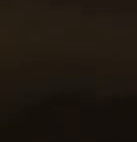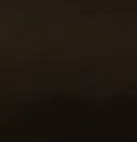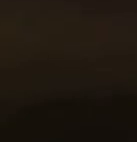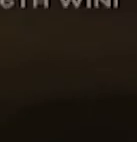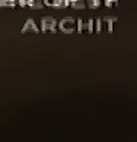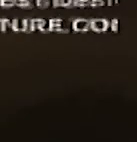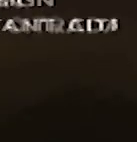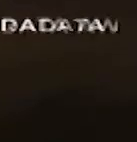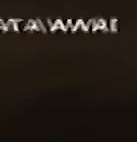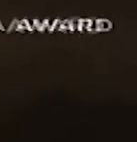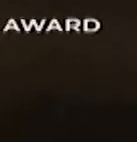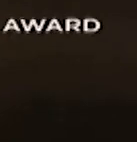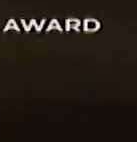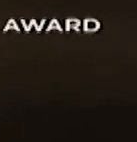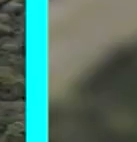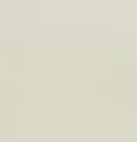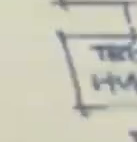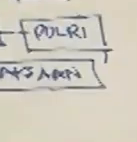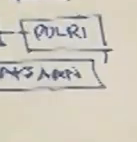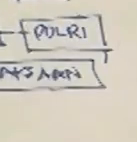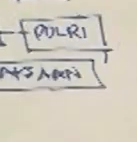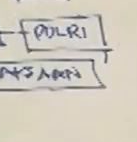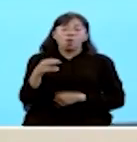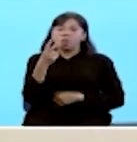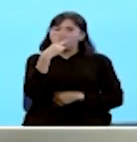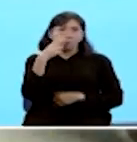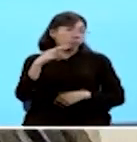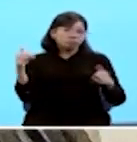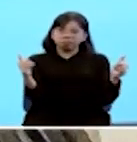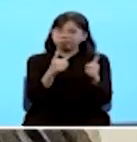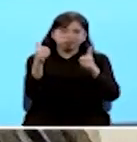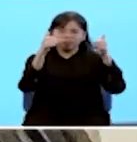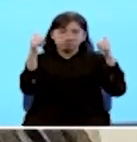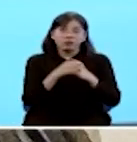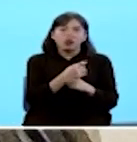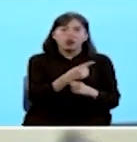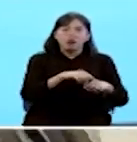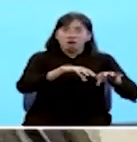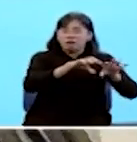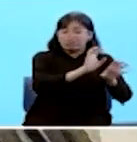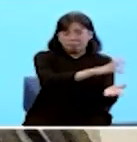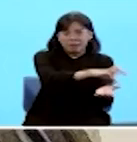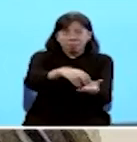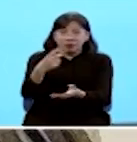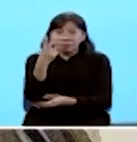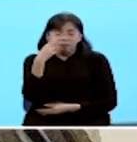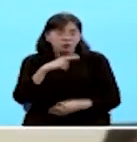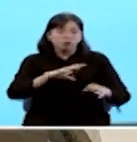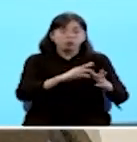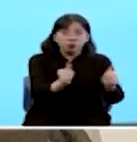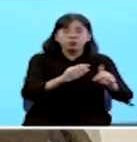internasional. Di tangan Ridwan Kamil, nama kota Bandung semakin menggaung. Satu persatu solusi yang pernah ia tawarkan